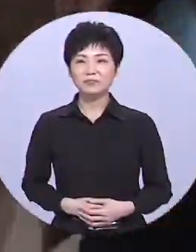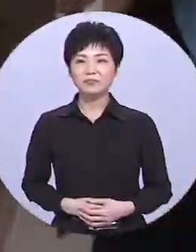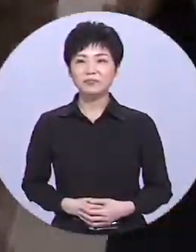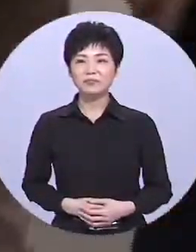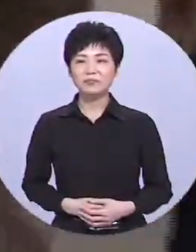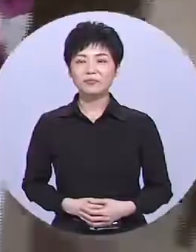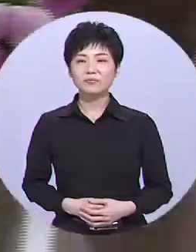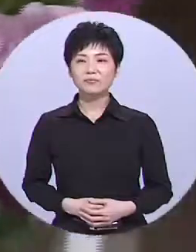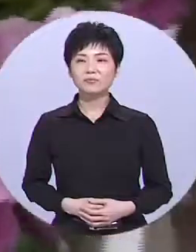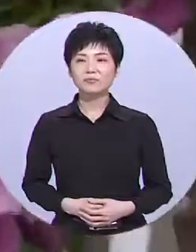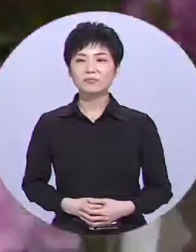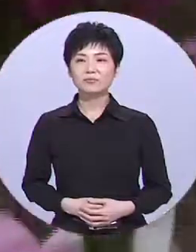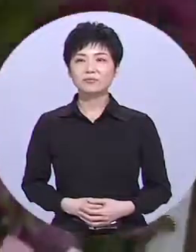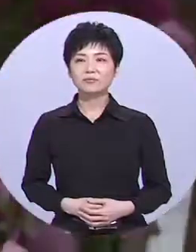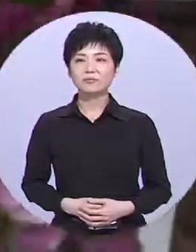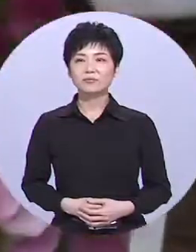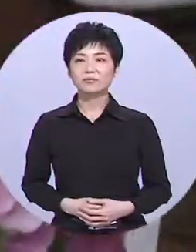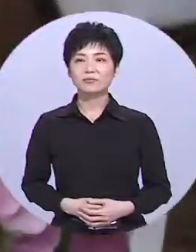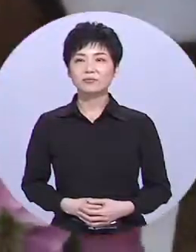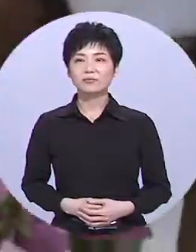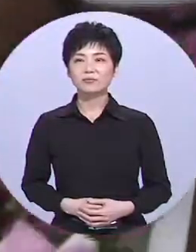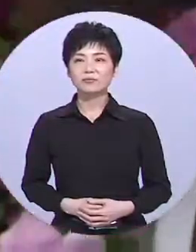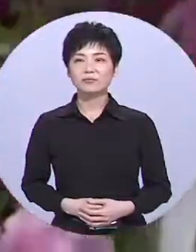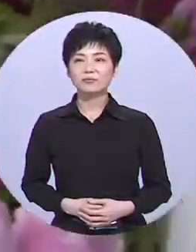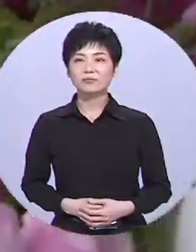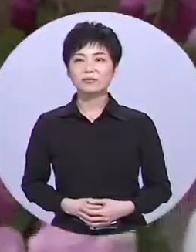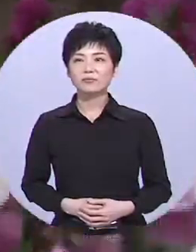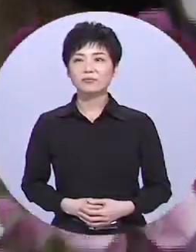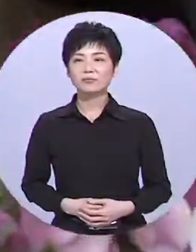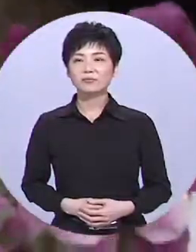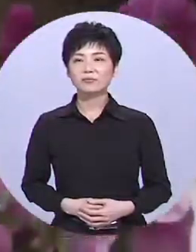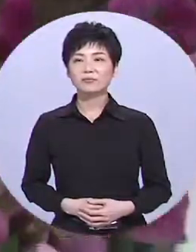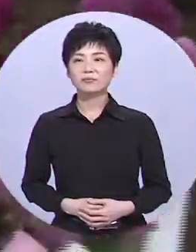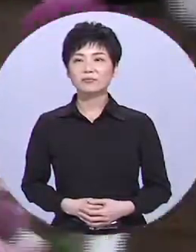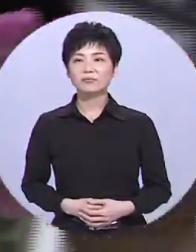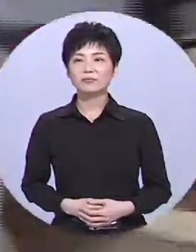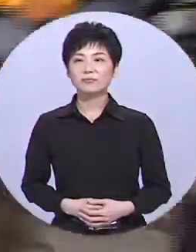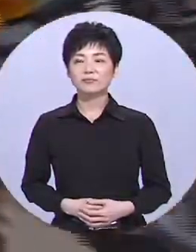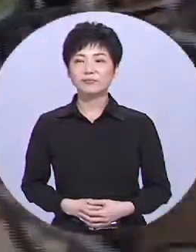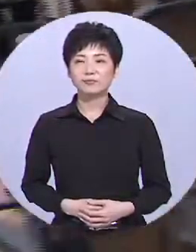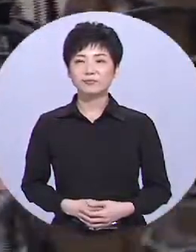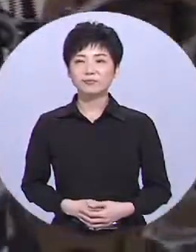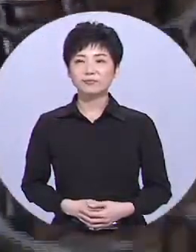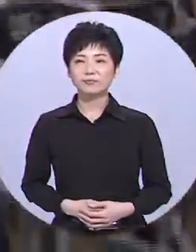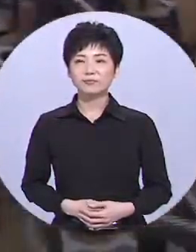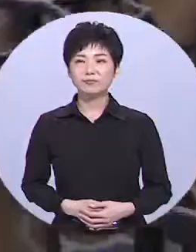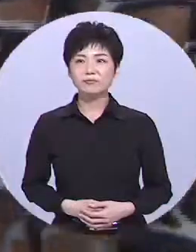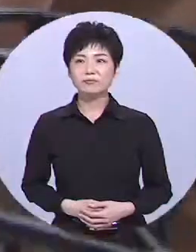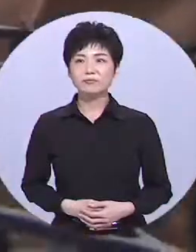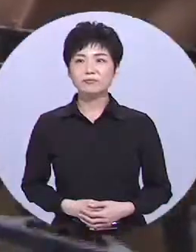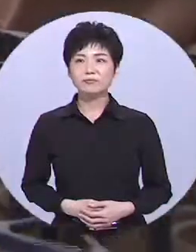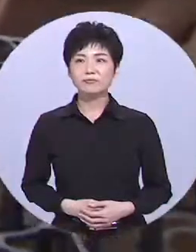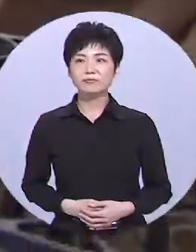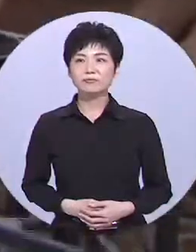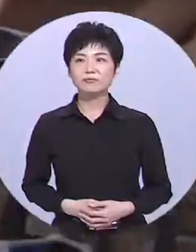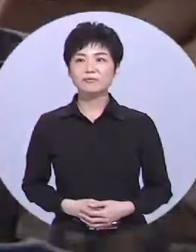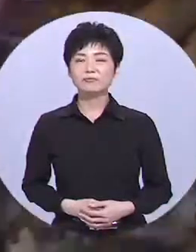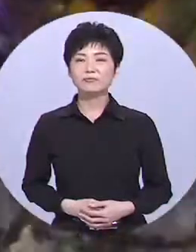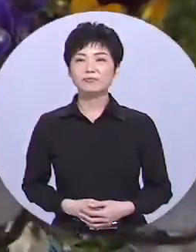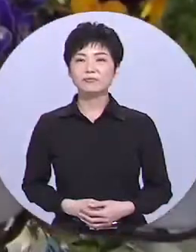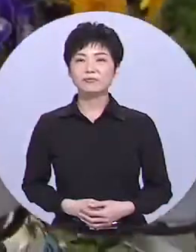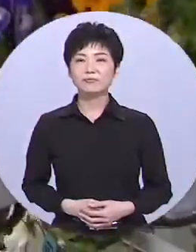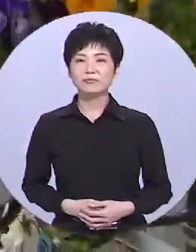だ、 うん、この辺、その辺、あ、これ、これもいいかもしれないですね。 これがいいかもしれない、 はい、 はい、まあ、